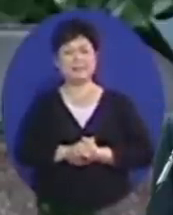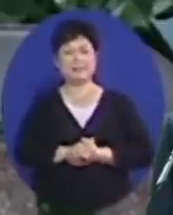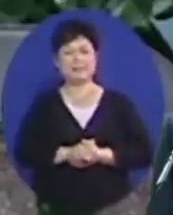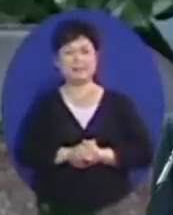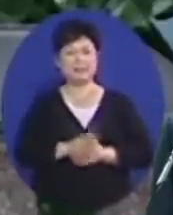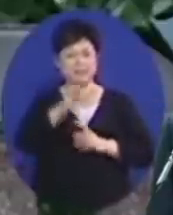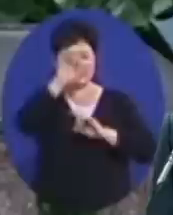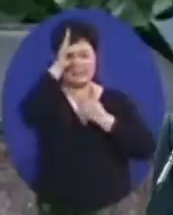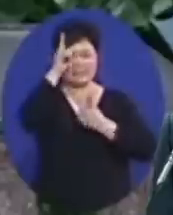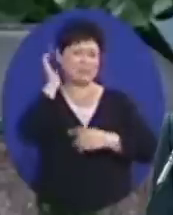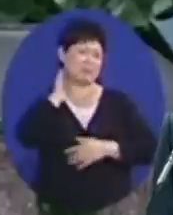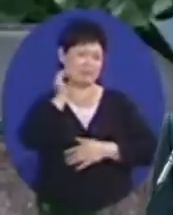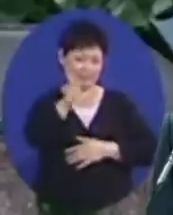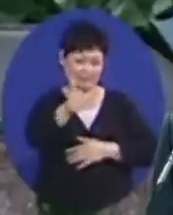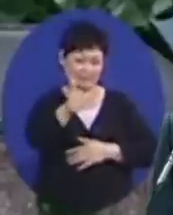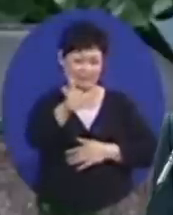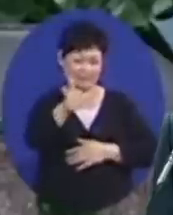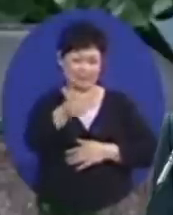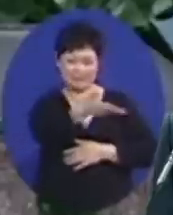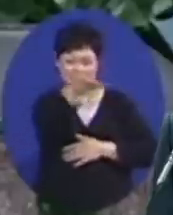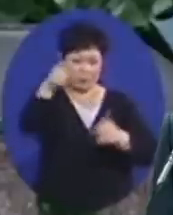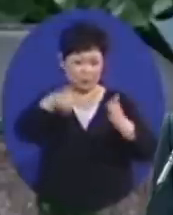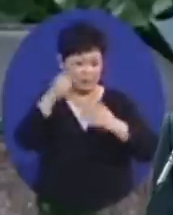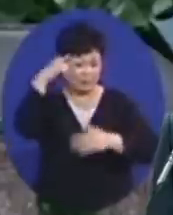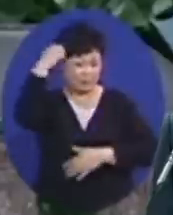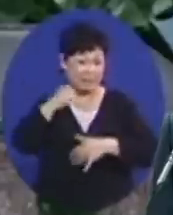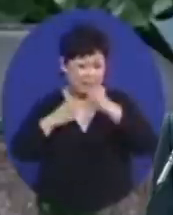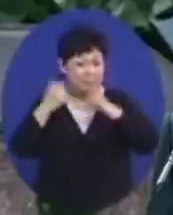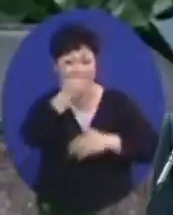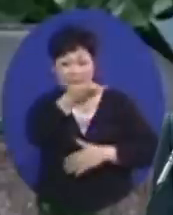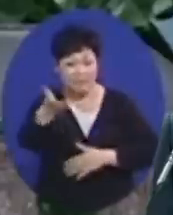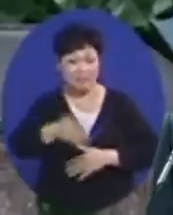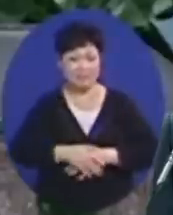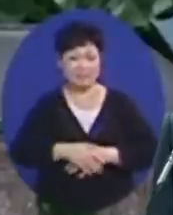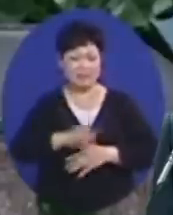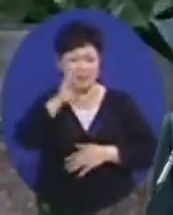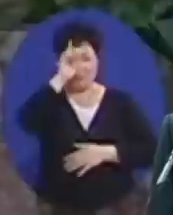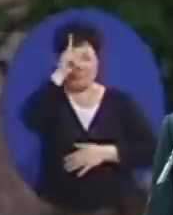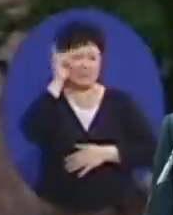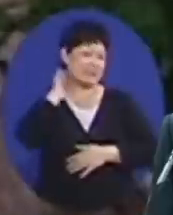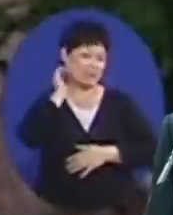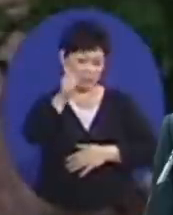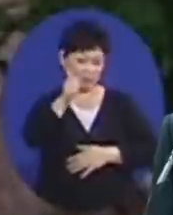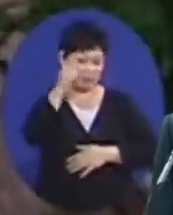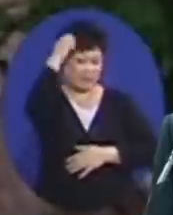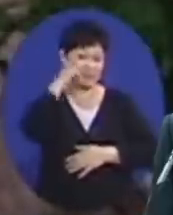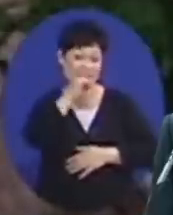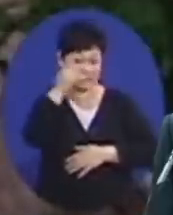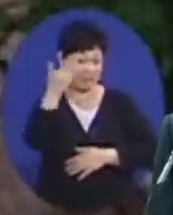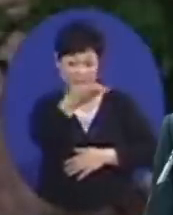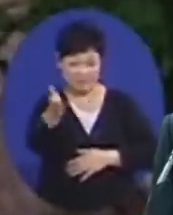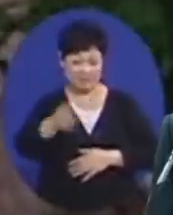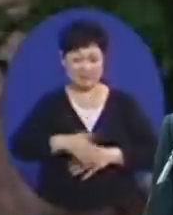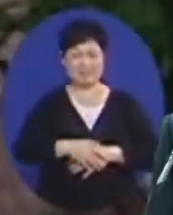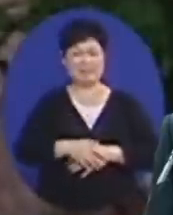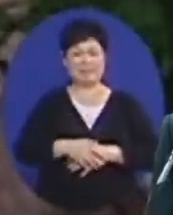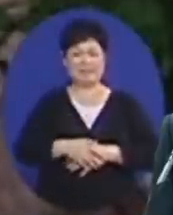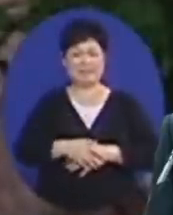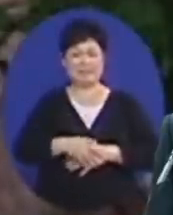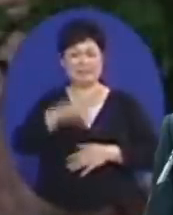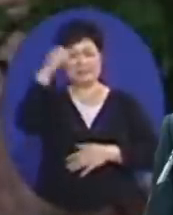이승만 박사 여러분 기억 속에 남아있습니까? 박정희 대통령 기억에 남아있습니까?